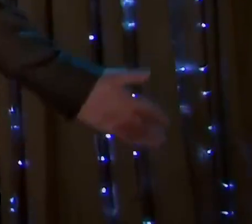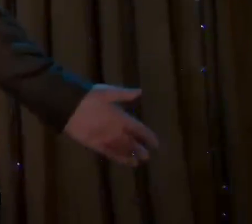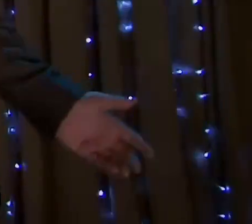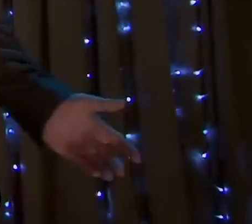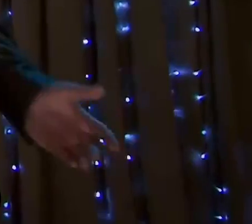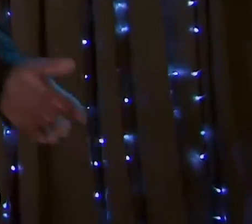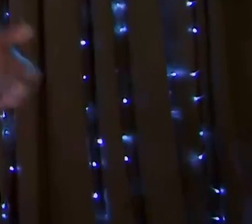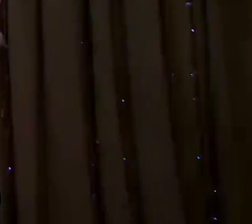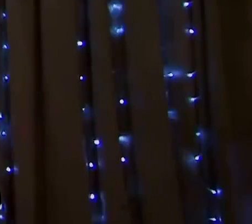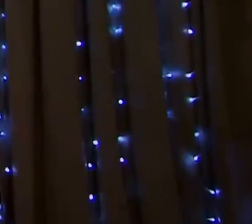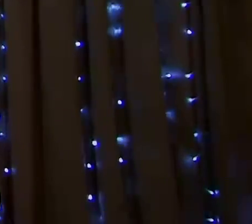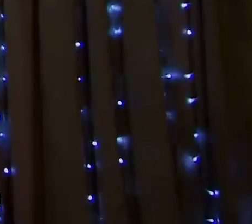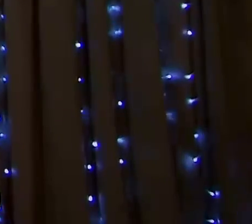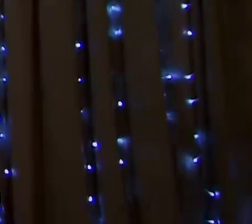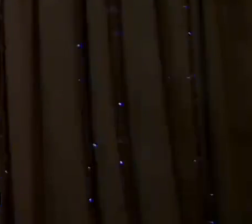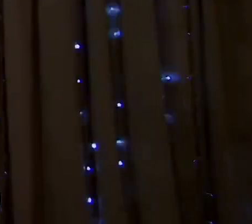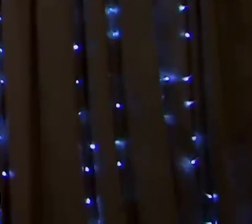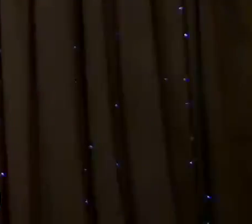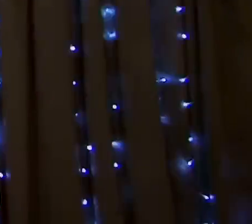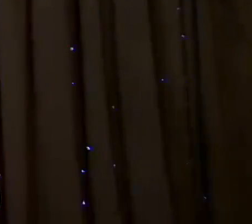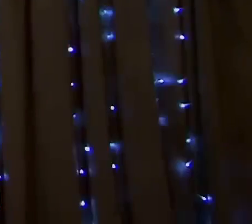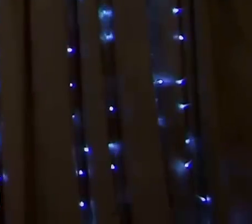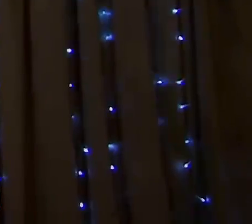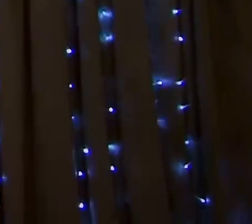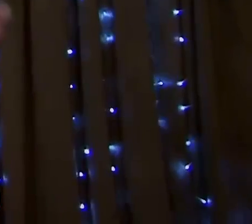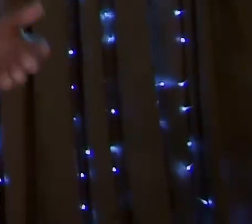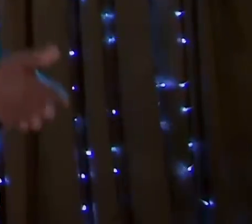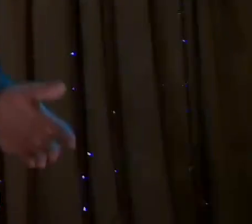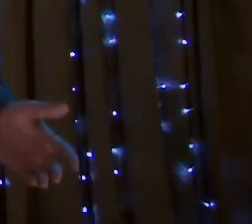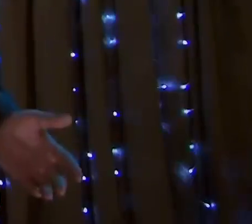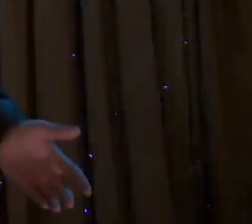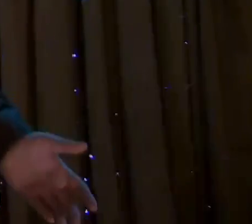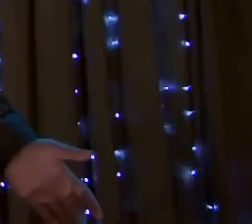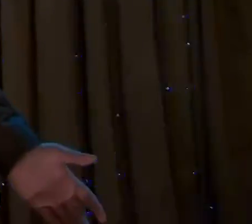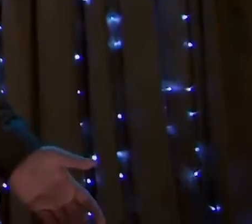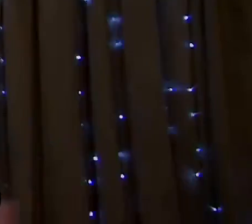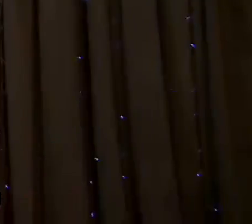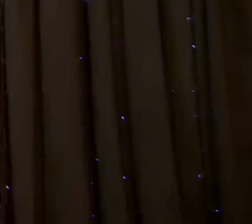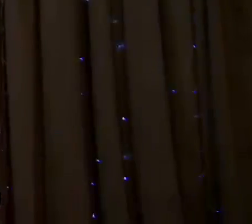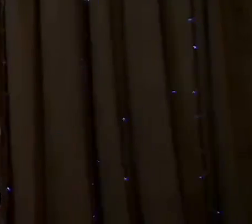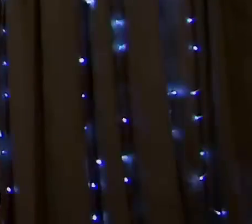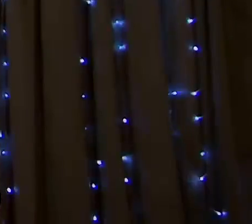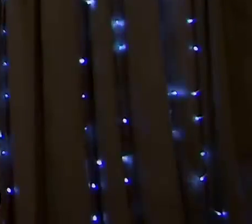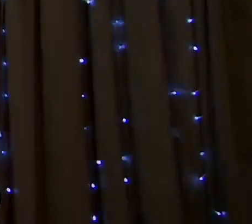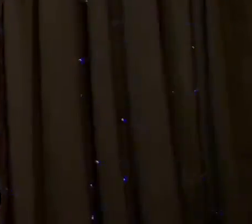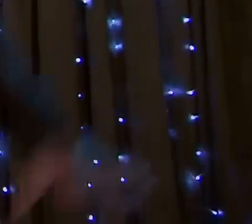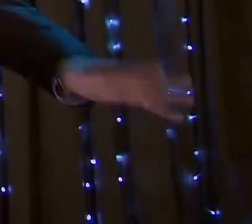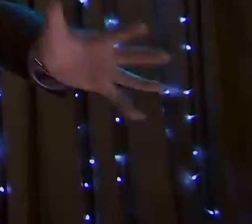Söylerken sol elini hafifçe ileri doğru uzatıyor. Vücudunu daha keskin hareket ettirip çok da oynamadan sabit